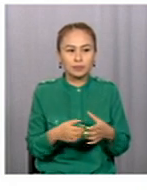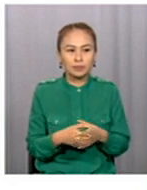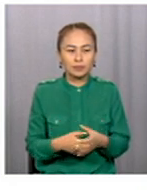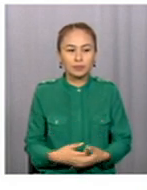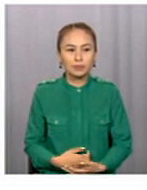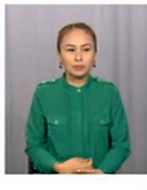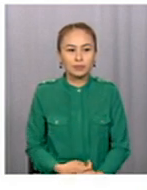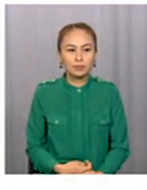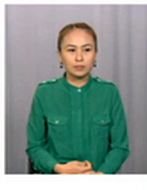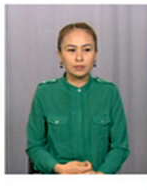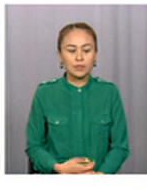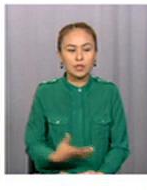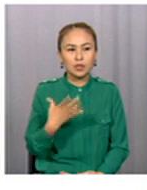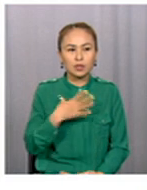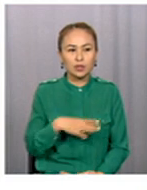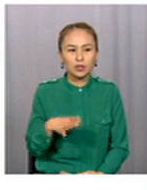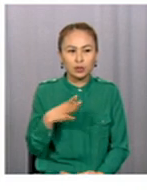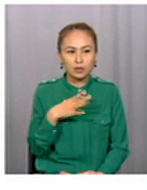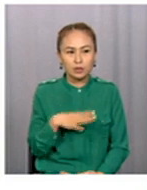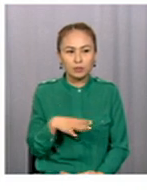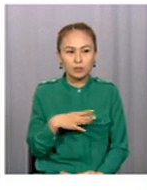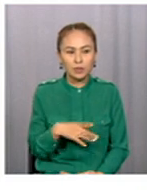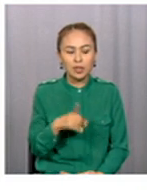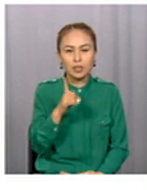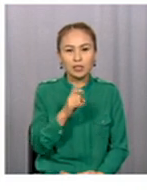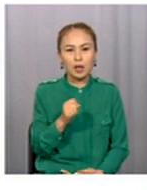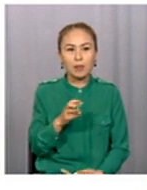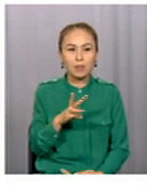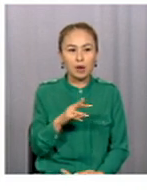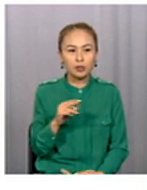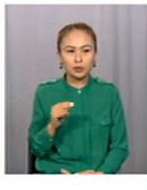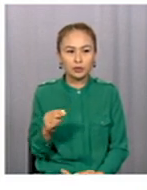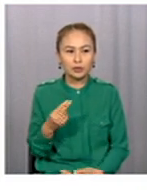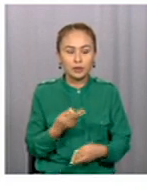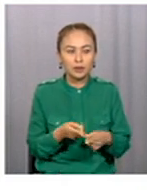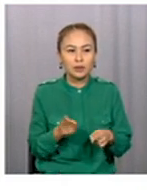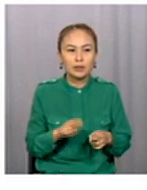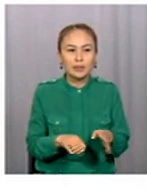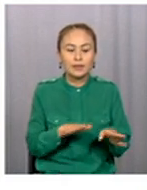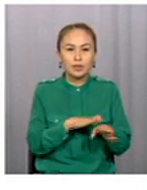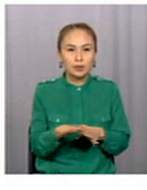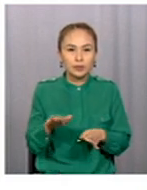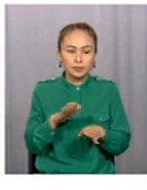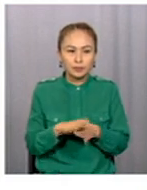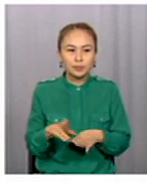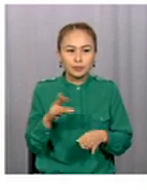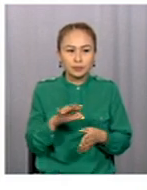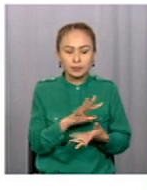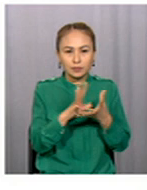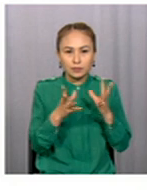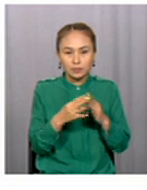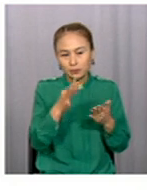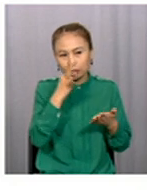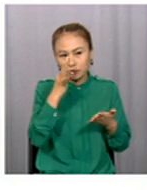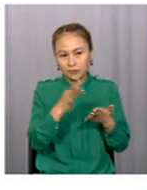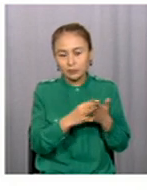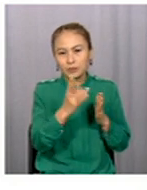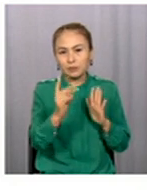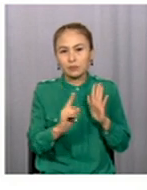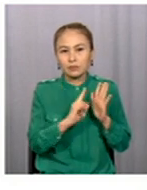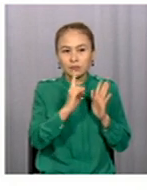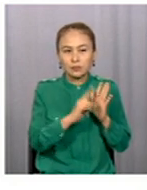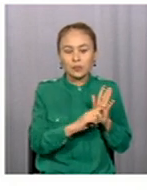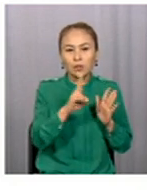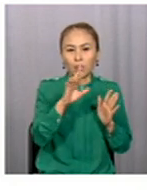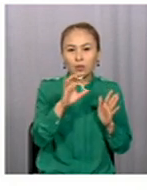Наблюдали зачем? За матчем. Это дополнение, поскольку отвечает на вопрос